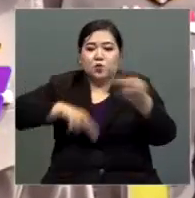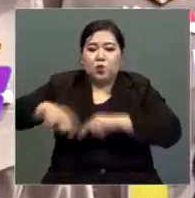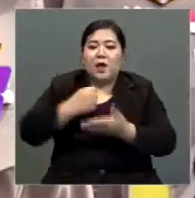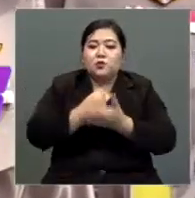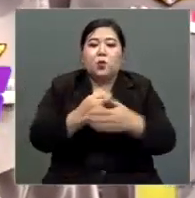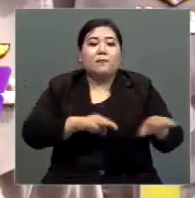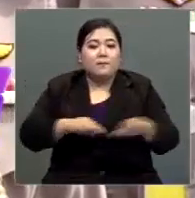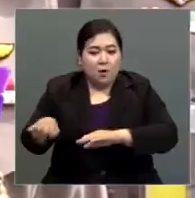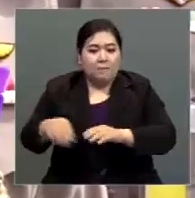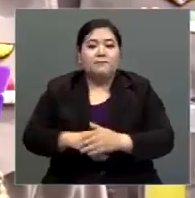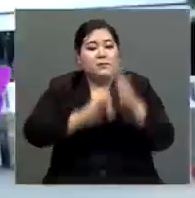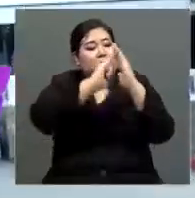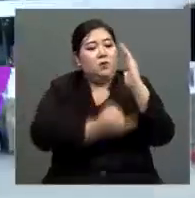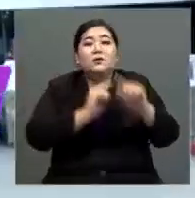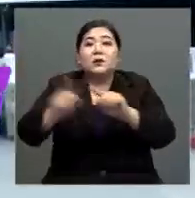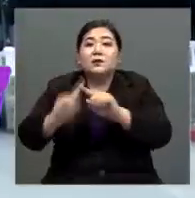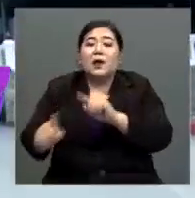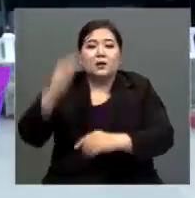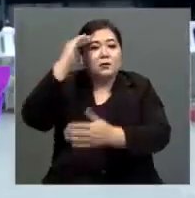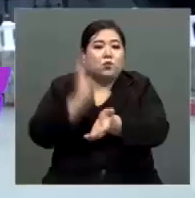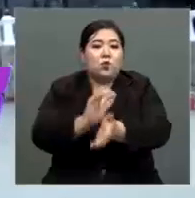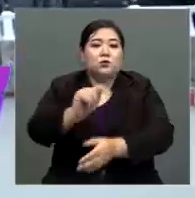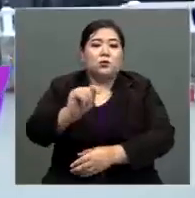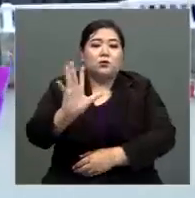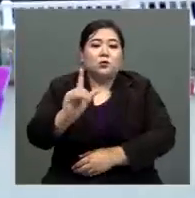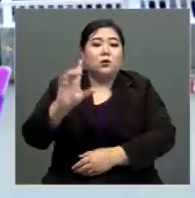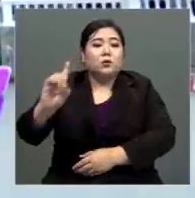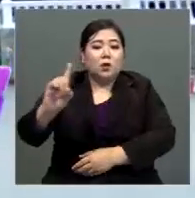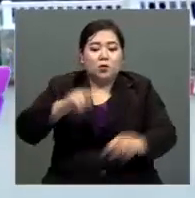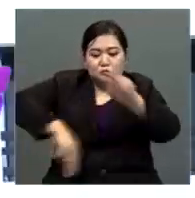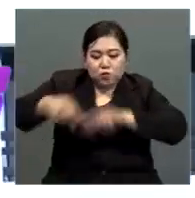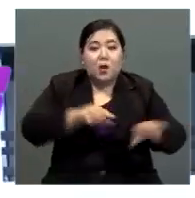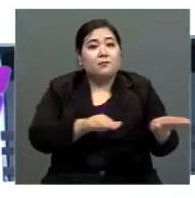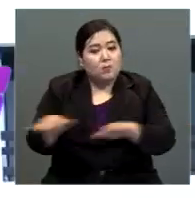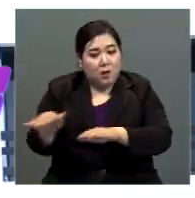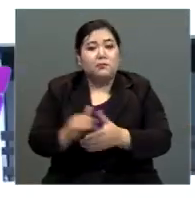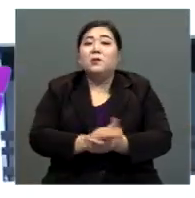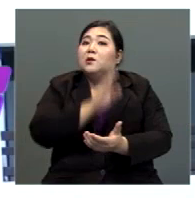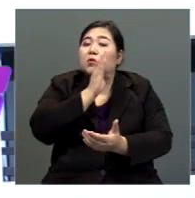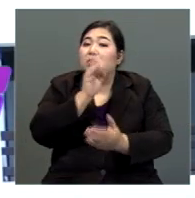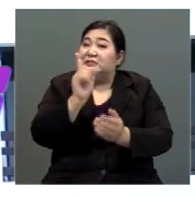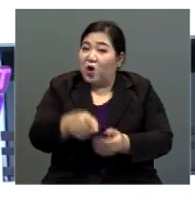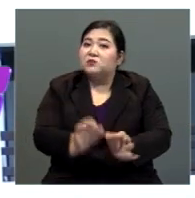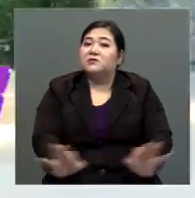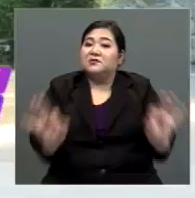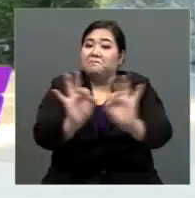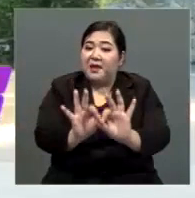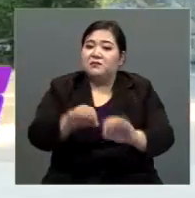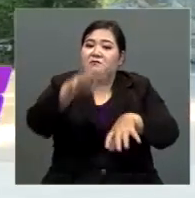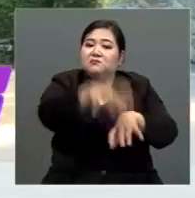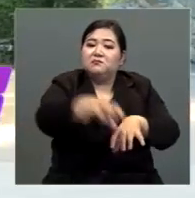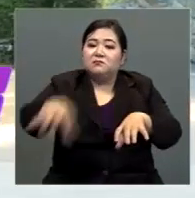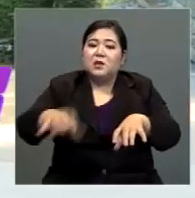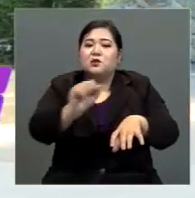การให้ตำรวจตระเวนชายแดนจัดเตรียมพื้นที่สำรองไว้แล้วเช่นกันในกรณีที่หากมีความจำเป็นที่จะต้องใช้นะคะ